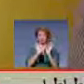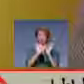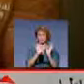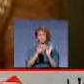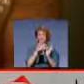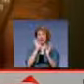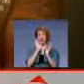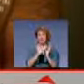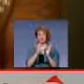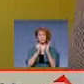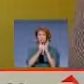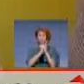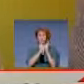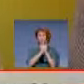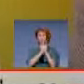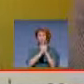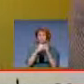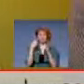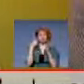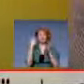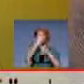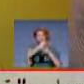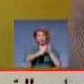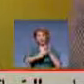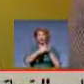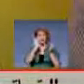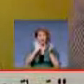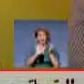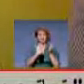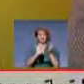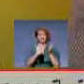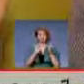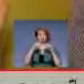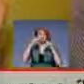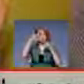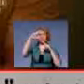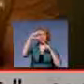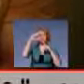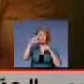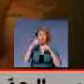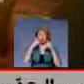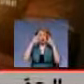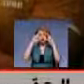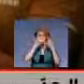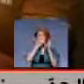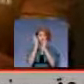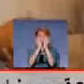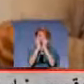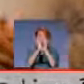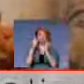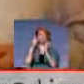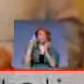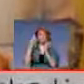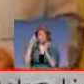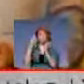شيطان. جميل. فده نص. جميل. انا قدام النص ده اكاد رايح تاني. فضلت الشيخ عمرو عايز اوصل لك يا اخي